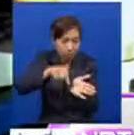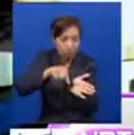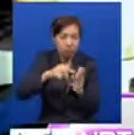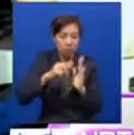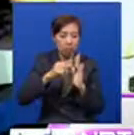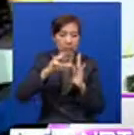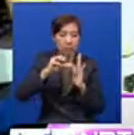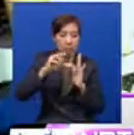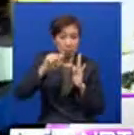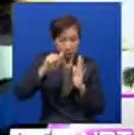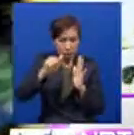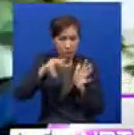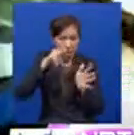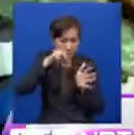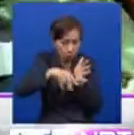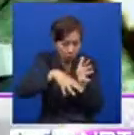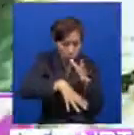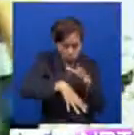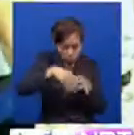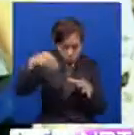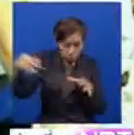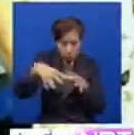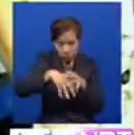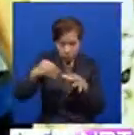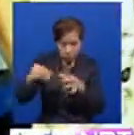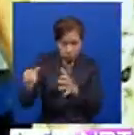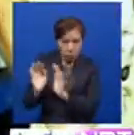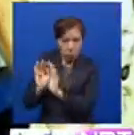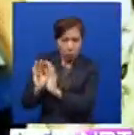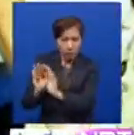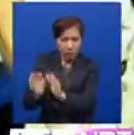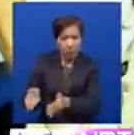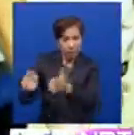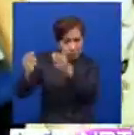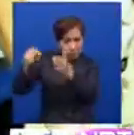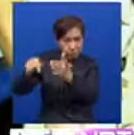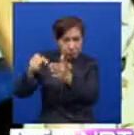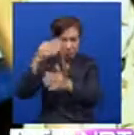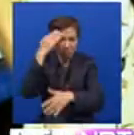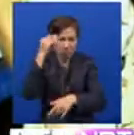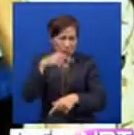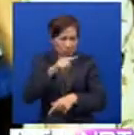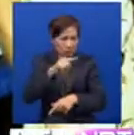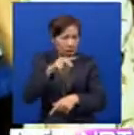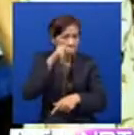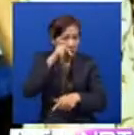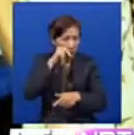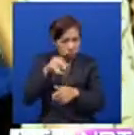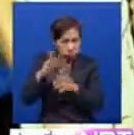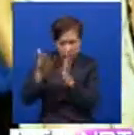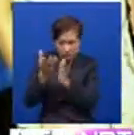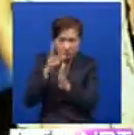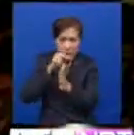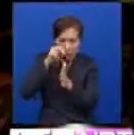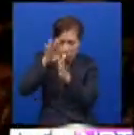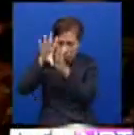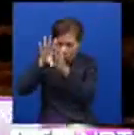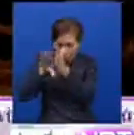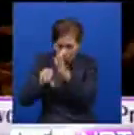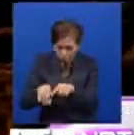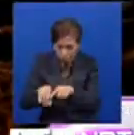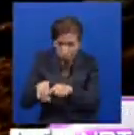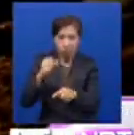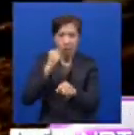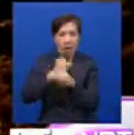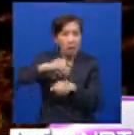เก็บน้ำดิบหลังจากแหล่งเก็บน้ำบริเวณบ้านห้วยม่วงหมู่ 6ตำบลท่าสายลวดอำเภอแม่สอดปริมาณน้ำลดลงฉับพลันส่งผล